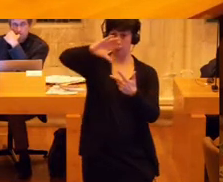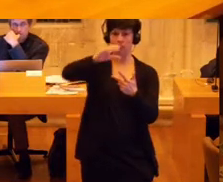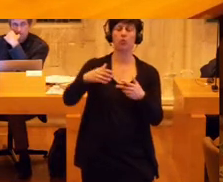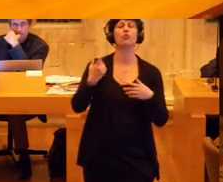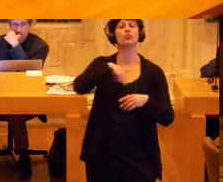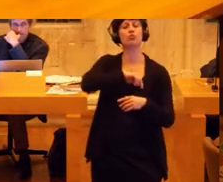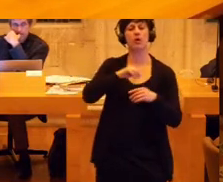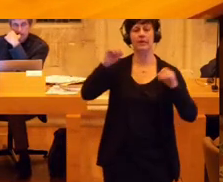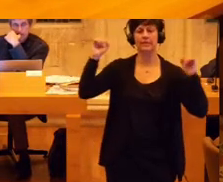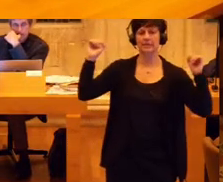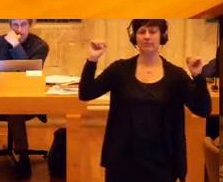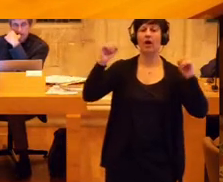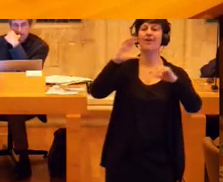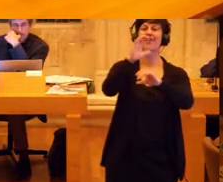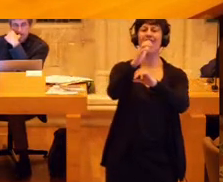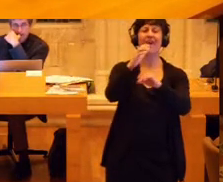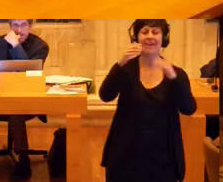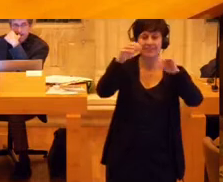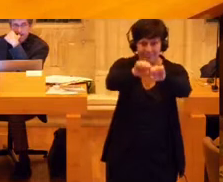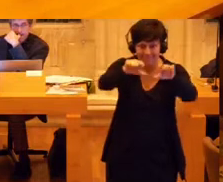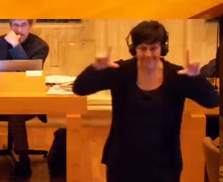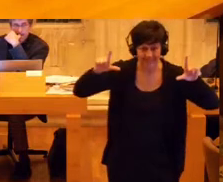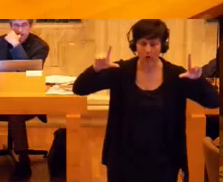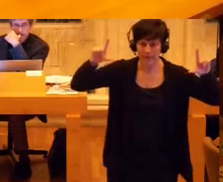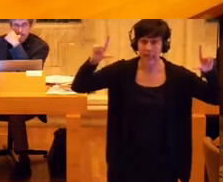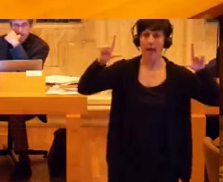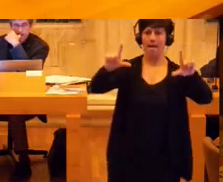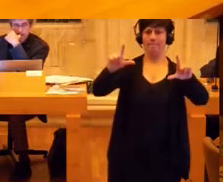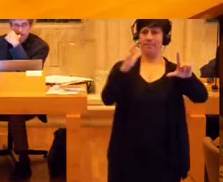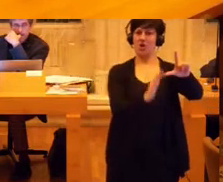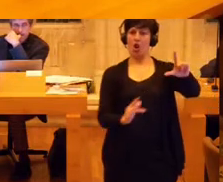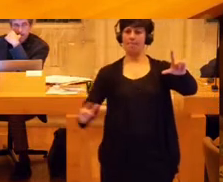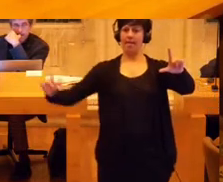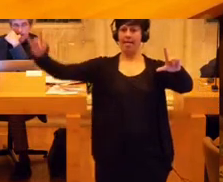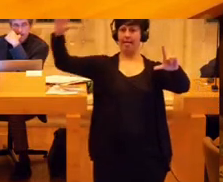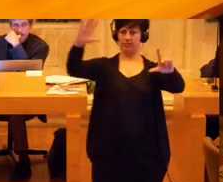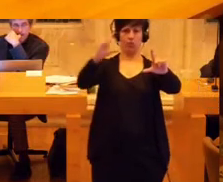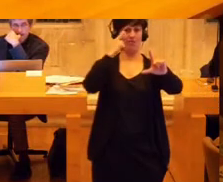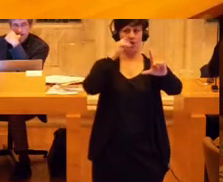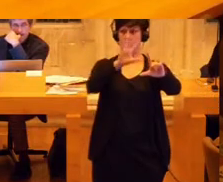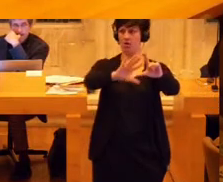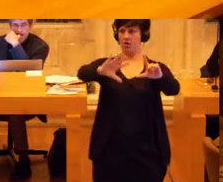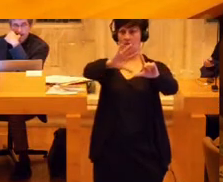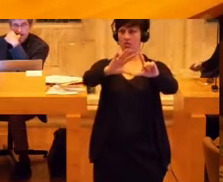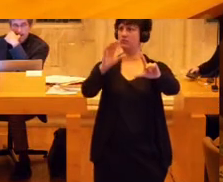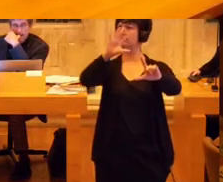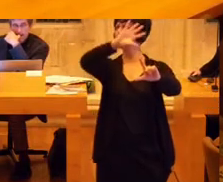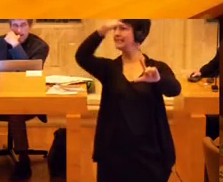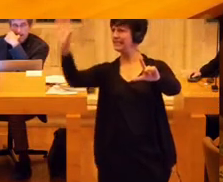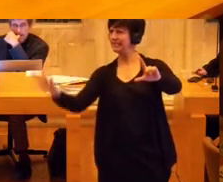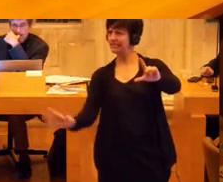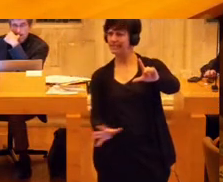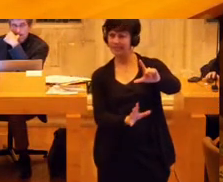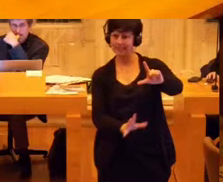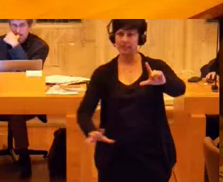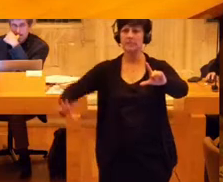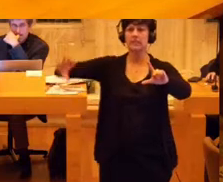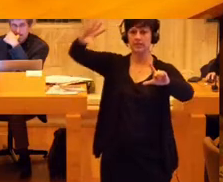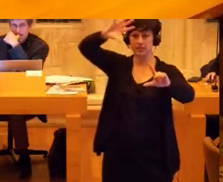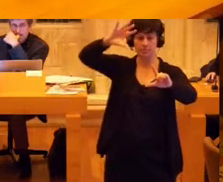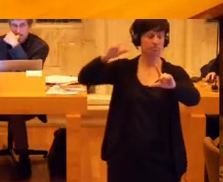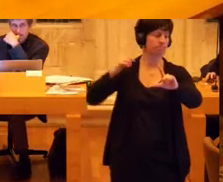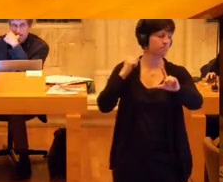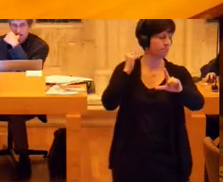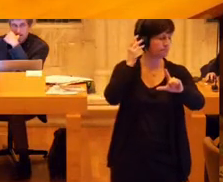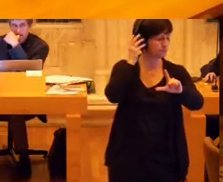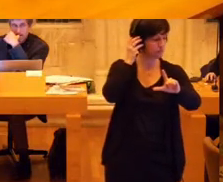notre débat cannais dans un enjeu communautaire, donc une sectorisation qui est plus complexe et plus différenciée sur tout le